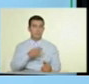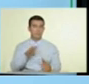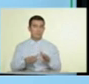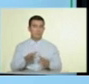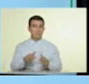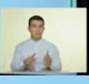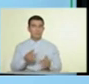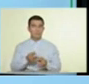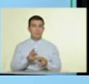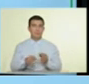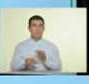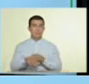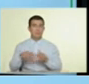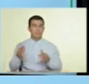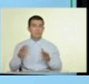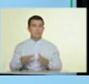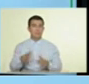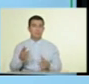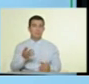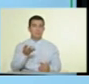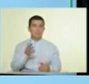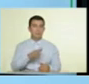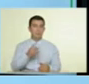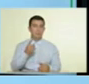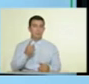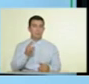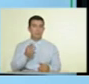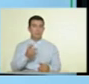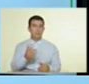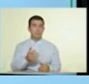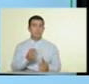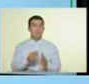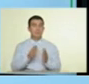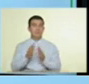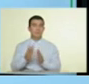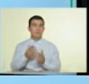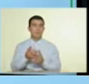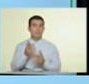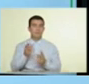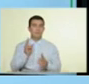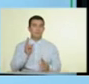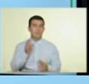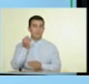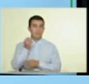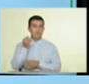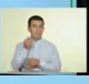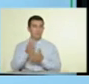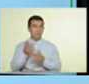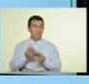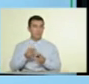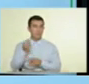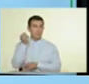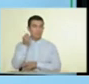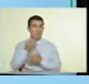ekan. Tarozining o'ng pallasida esa 4 ta 1 kilogrammli hamda qop joylashgan. Mana shu qopning